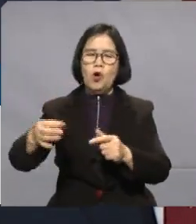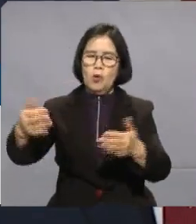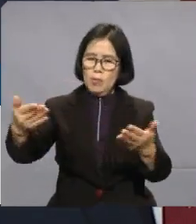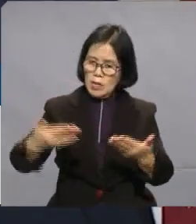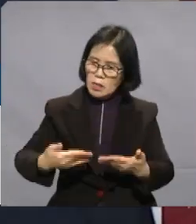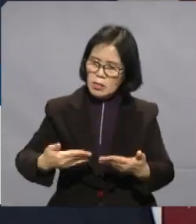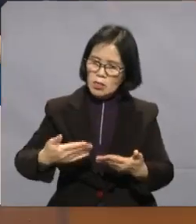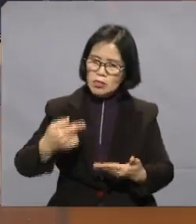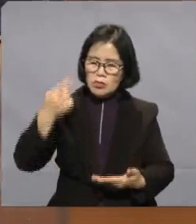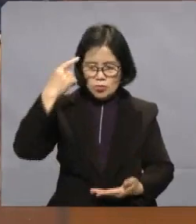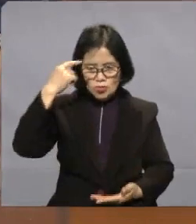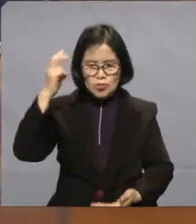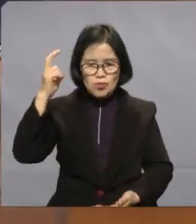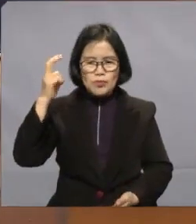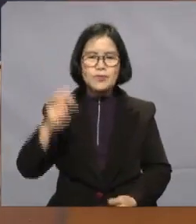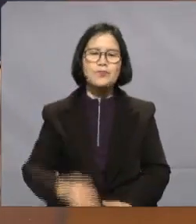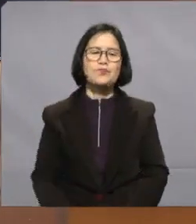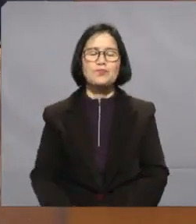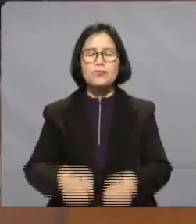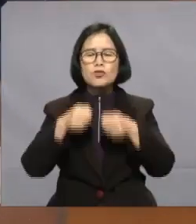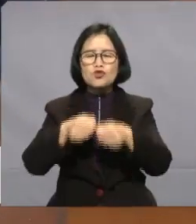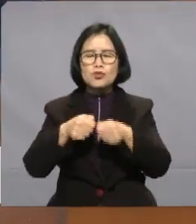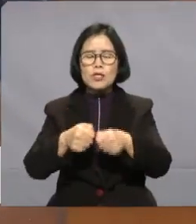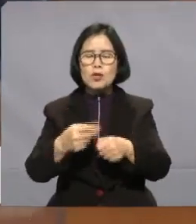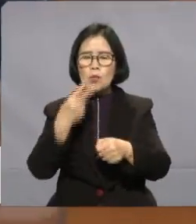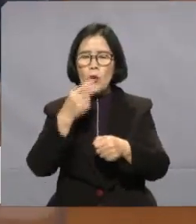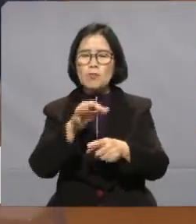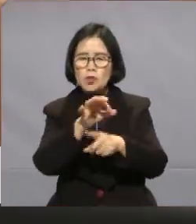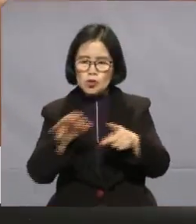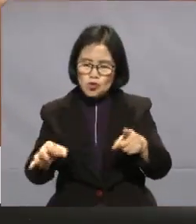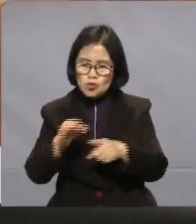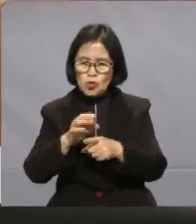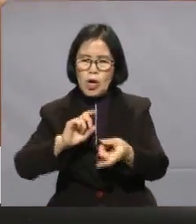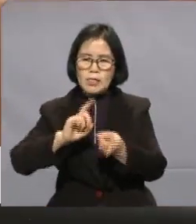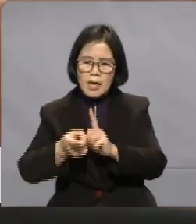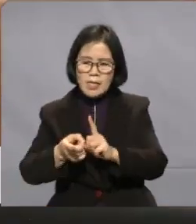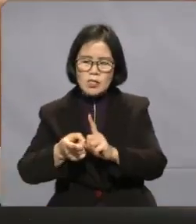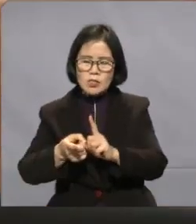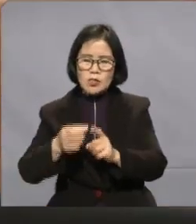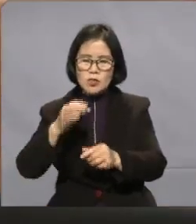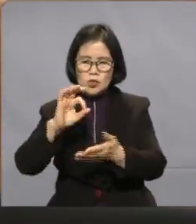것이 이상적이라는 구체적인 보험료율과 소득 대체율